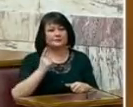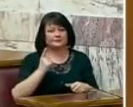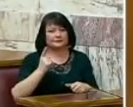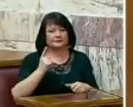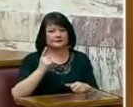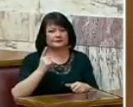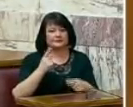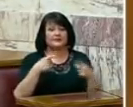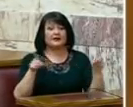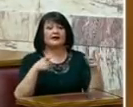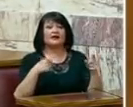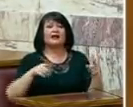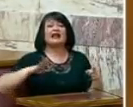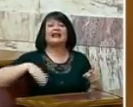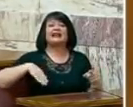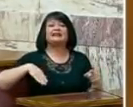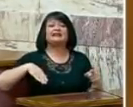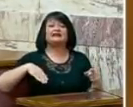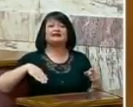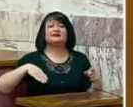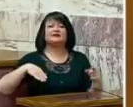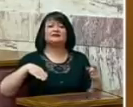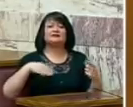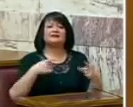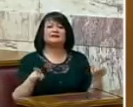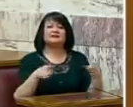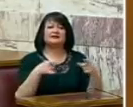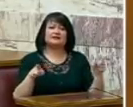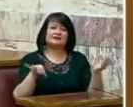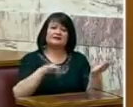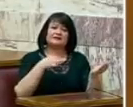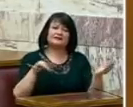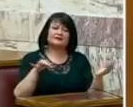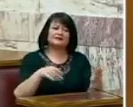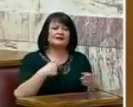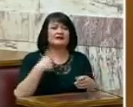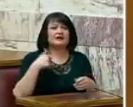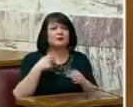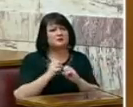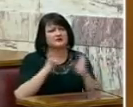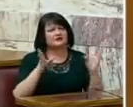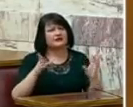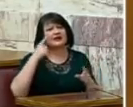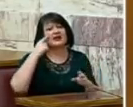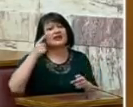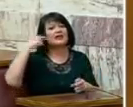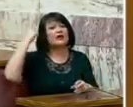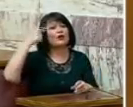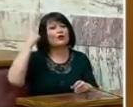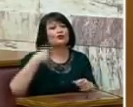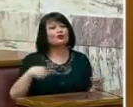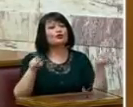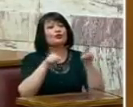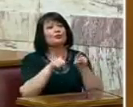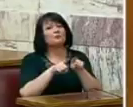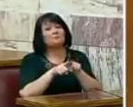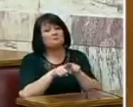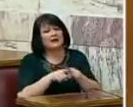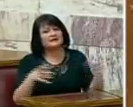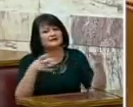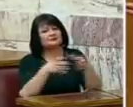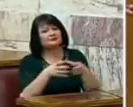μαντινάδα που λέει «Ο ψάργας το δα το όνειρο και δα μου ξεδιγαίνει πως με παρέα εκάθου μου να ξεκετιμημένη».